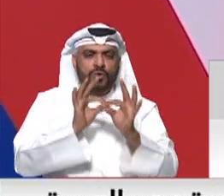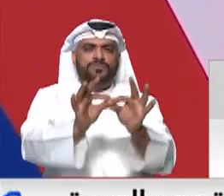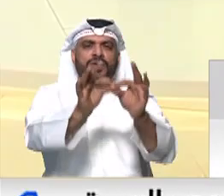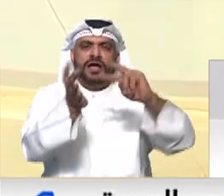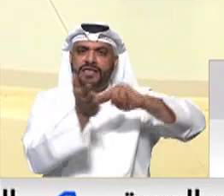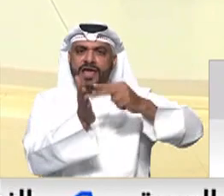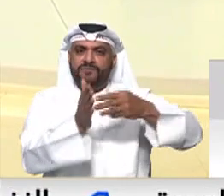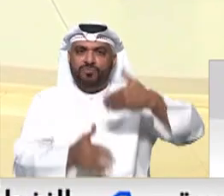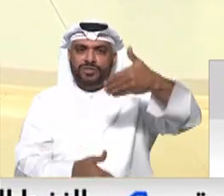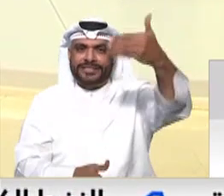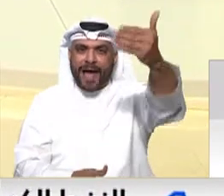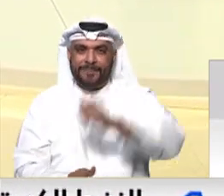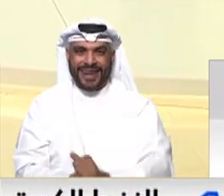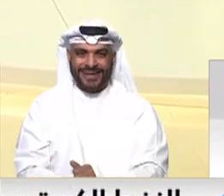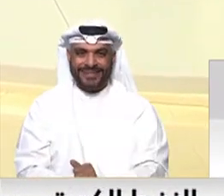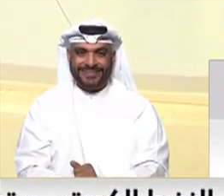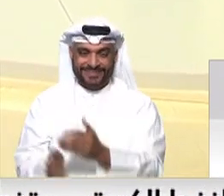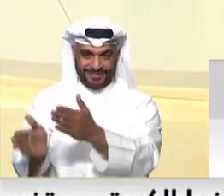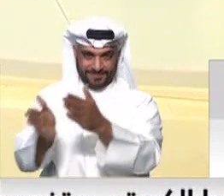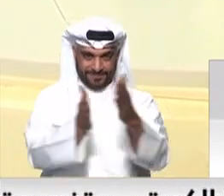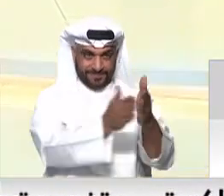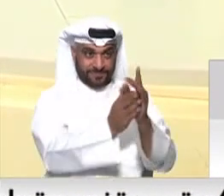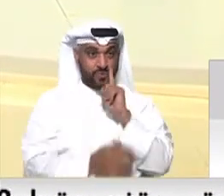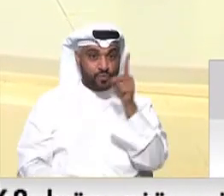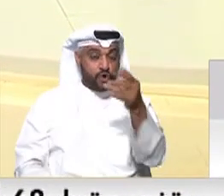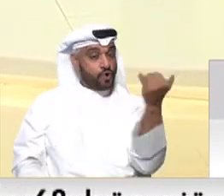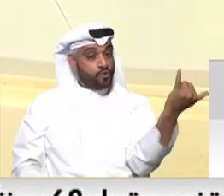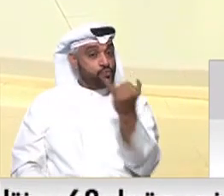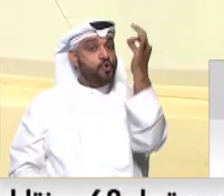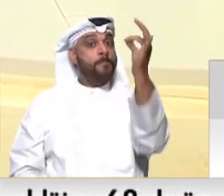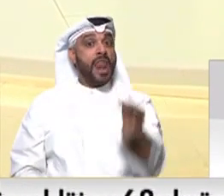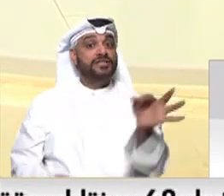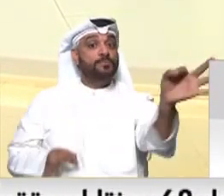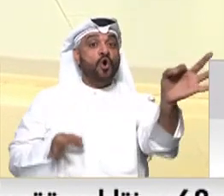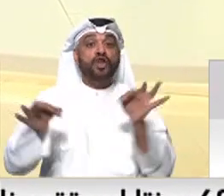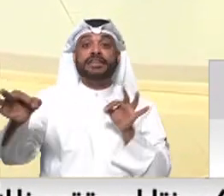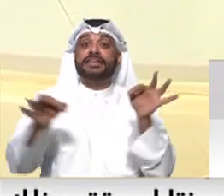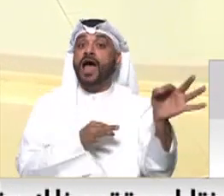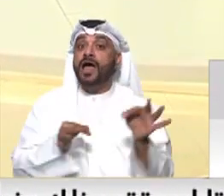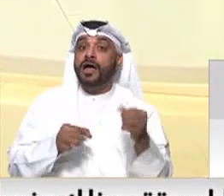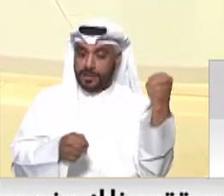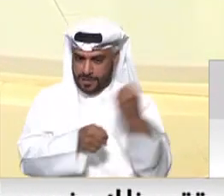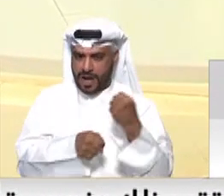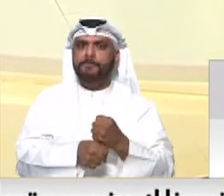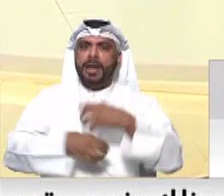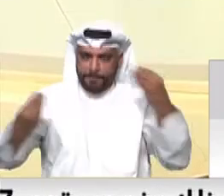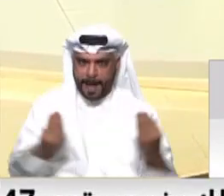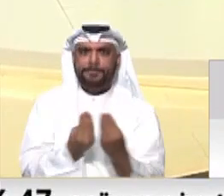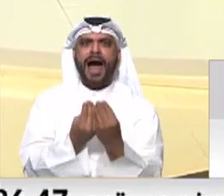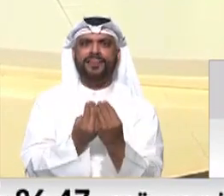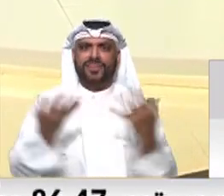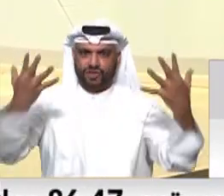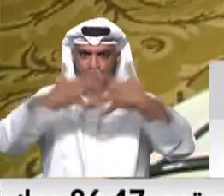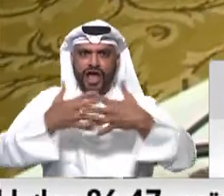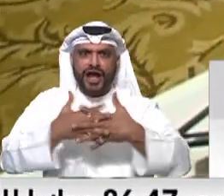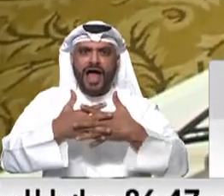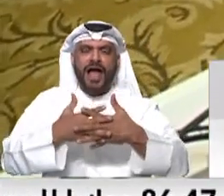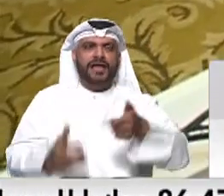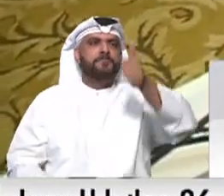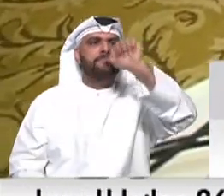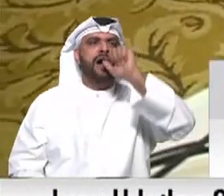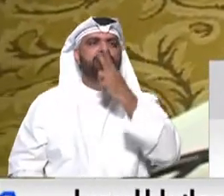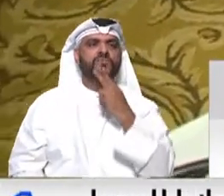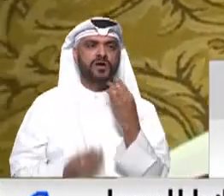المائي في المنطقة. ويبحث المشاركون مدى إمكانية تنفيذ الخطة التنفيذية لاستراتيجية الأمن المائي في المنطقة العربية